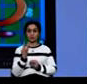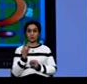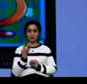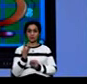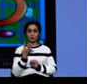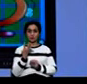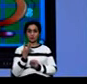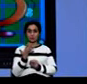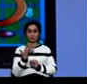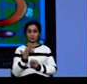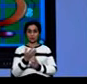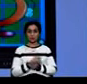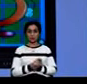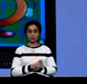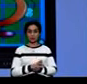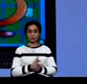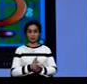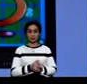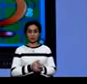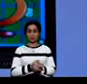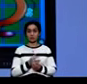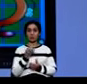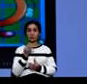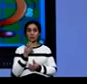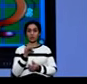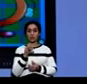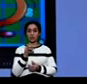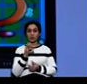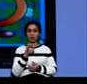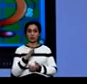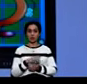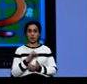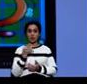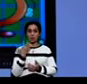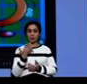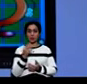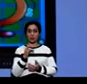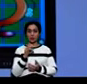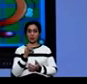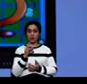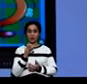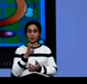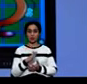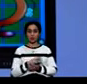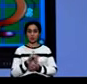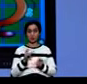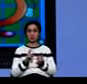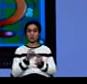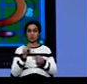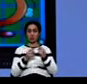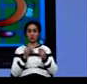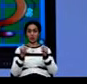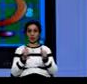два, три, четыре, пять. Сколько пеликанов? Пять пеликанов.